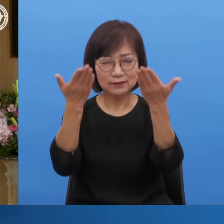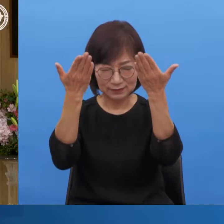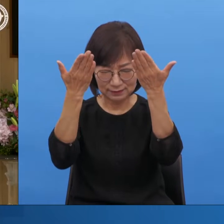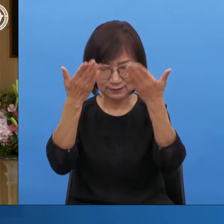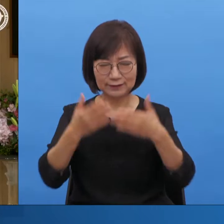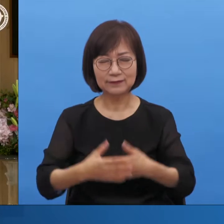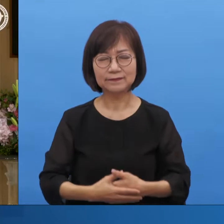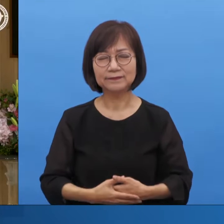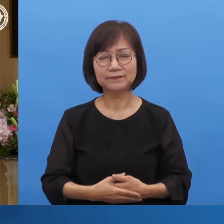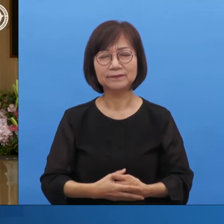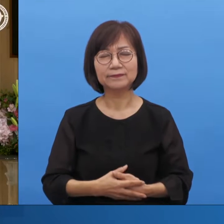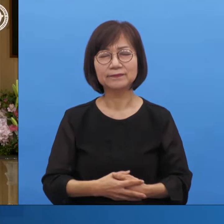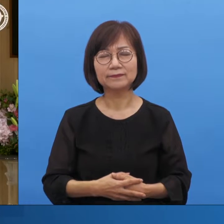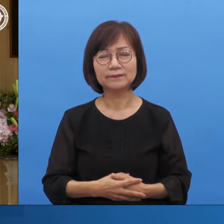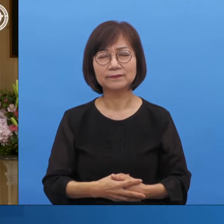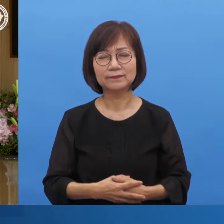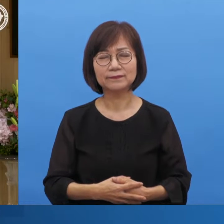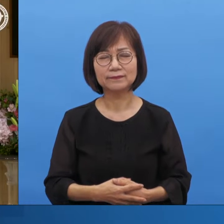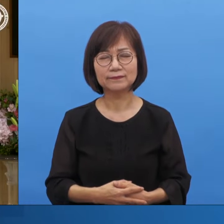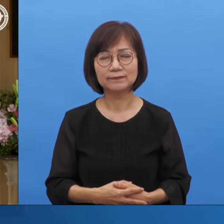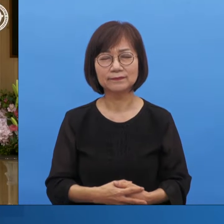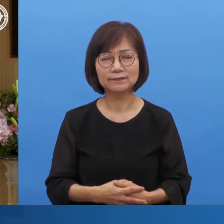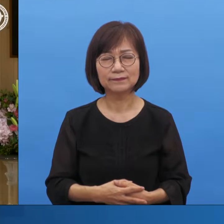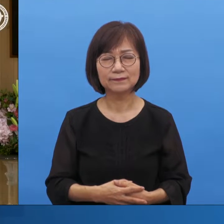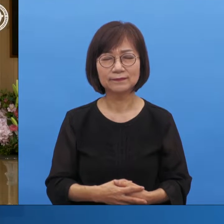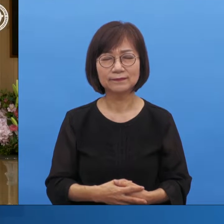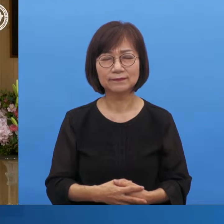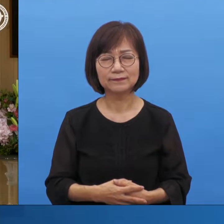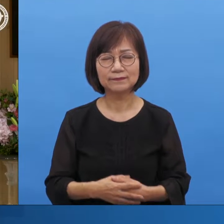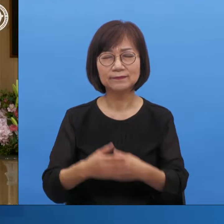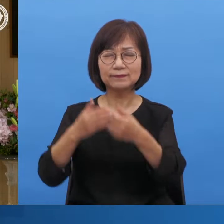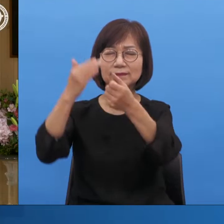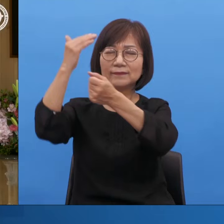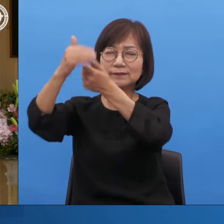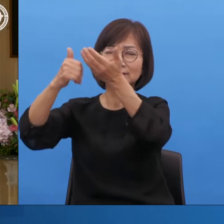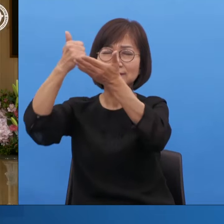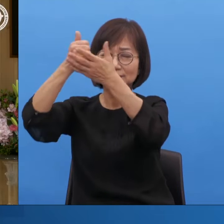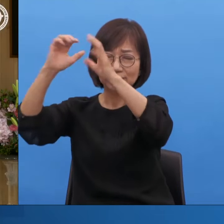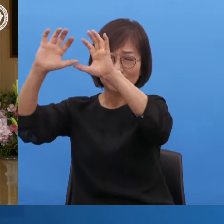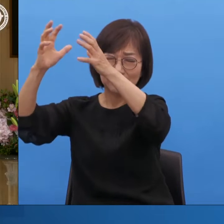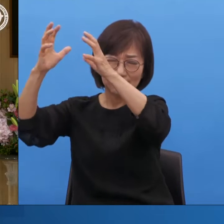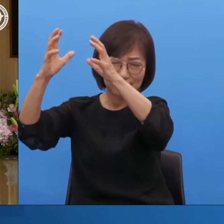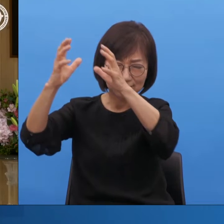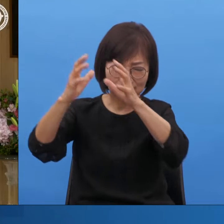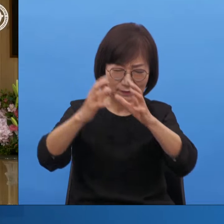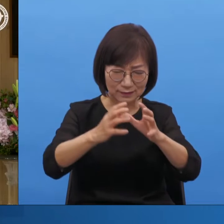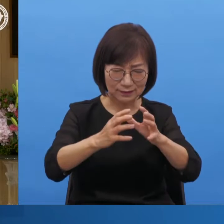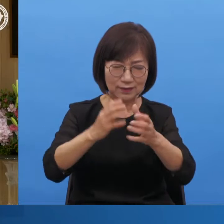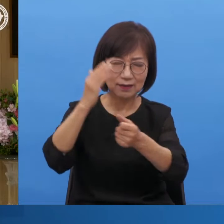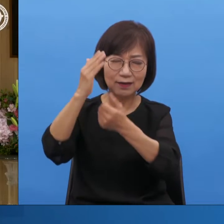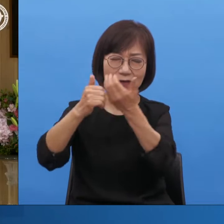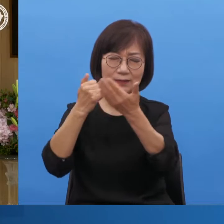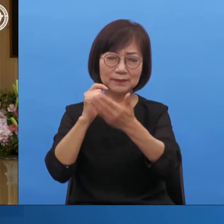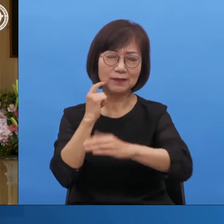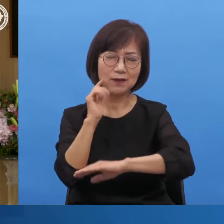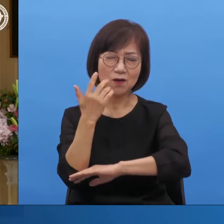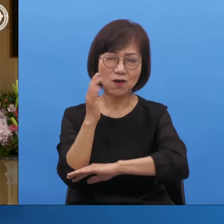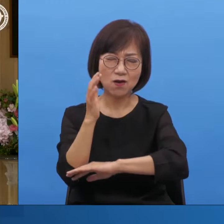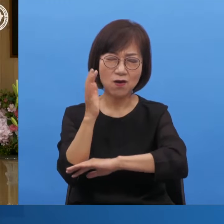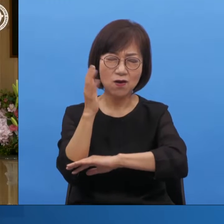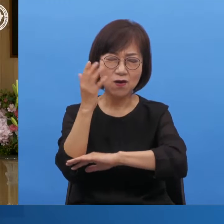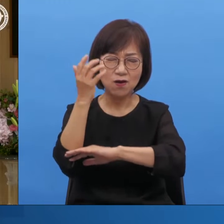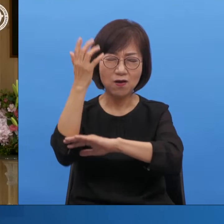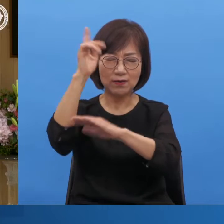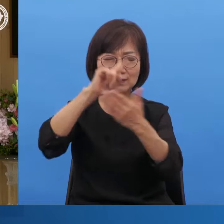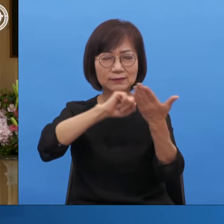through Jesus Christ have gathered to give this living worship to you. 하나님의 나라가 임하며 하나님의 영광이 드러나는 예배가 되게